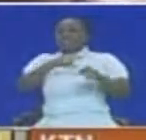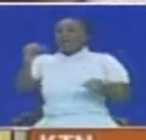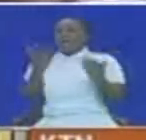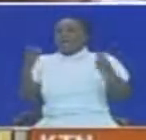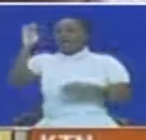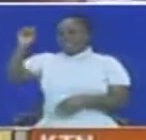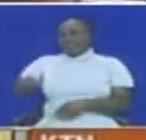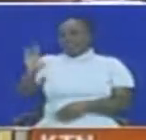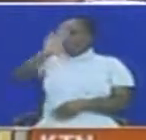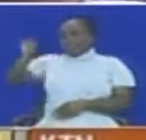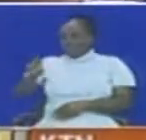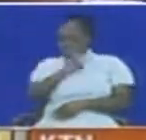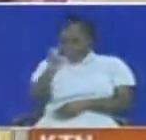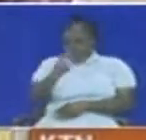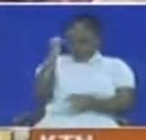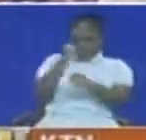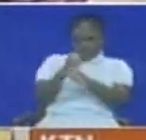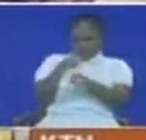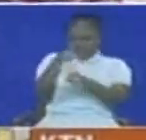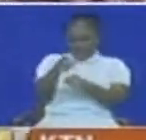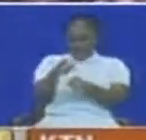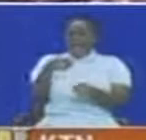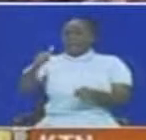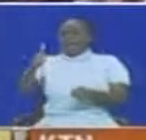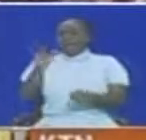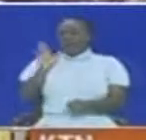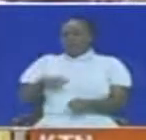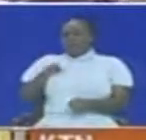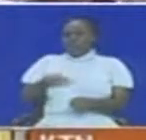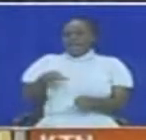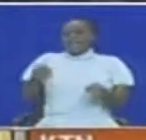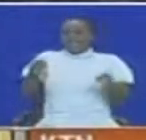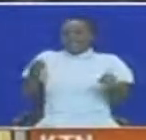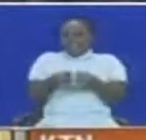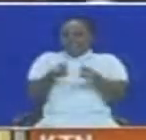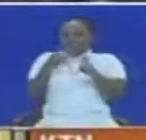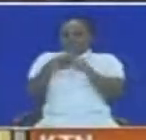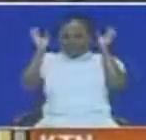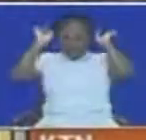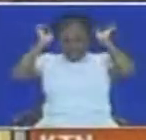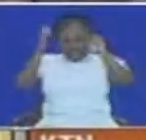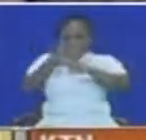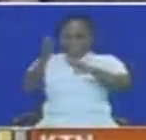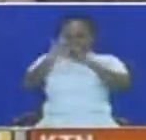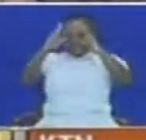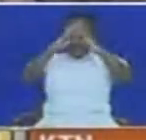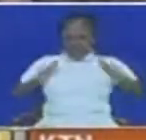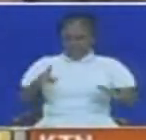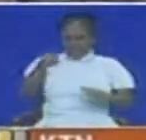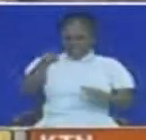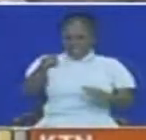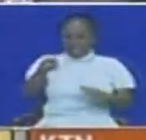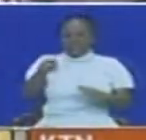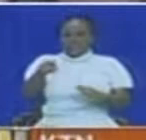Kusini kutafuta ajira, na hapo walipewa hifadhi na mwanamke wa asili ya Ethiopia aliyekodisha nyumba hii na anayeshukiwa